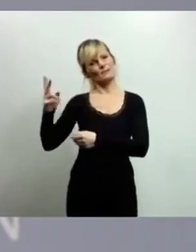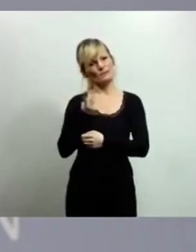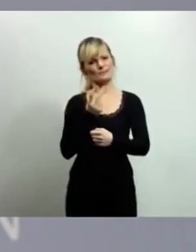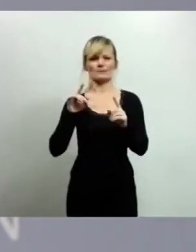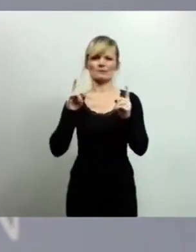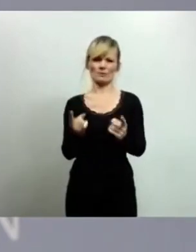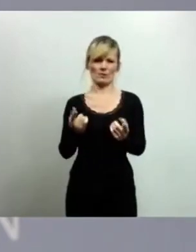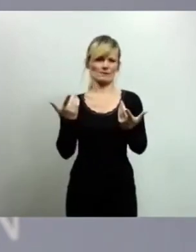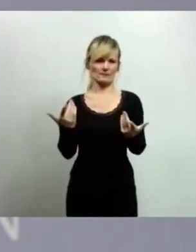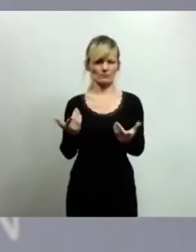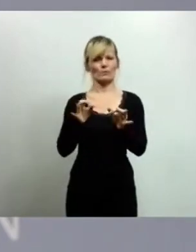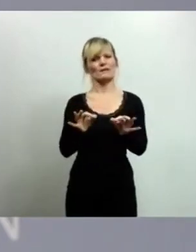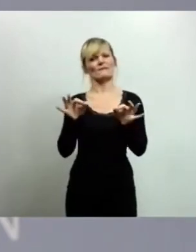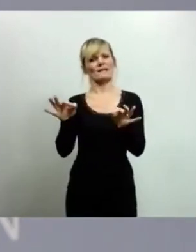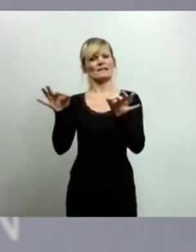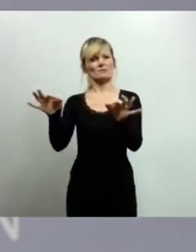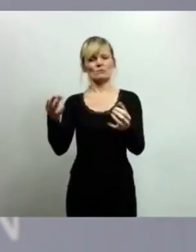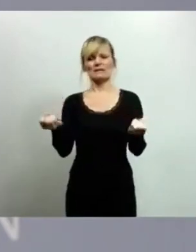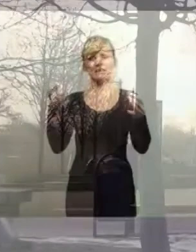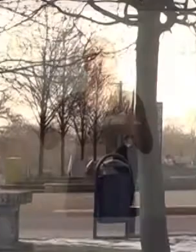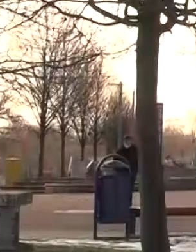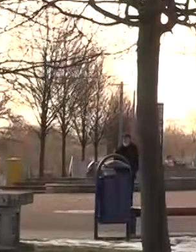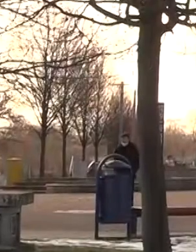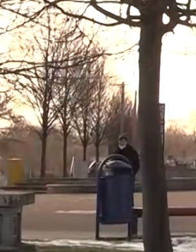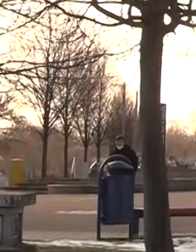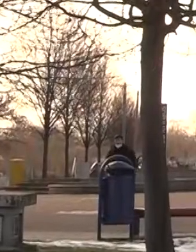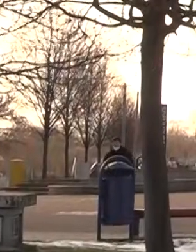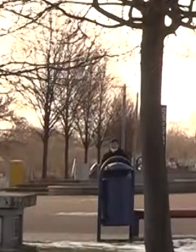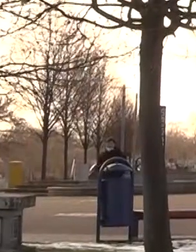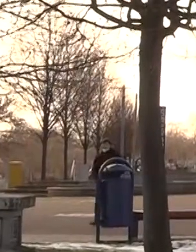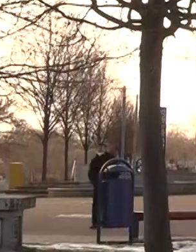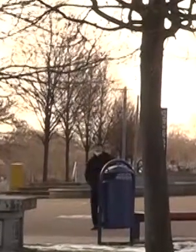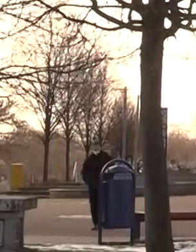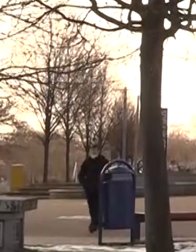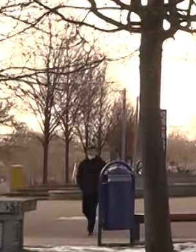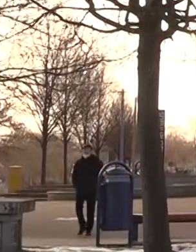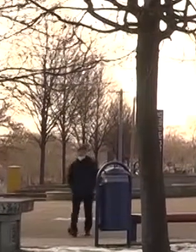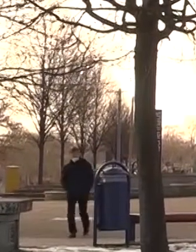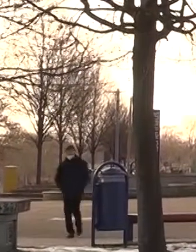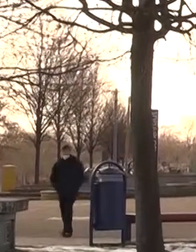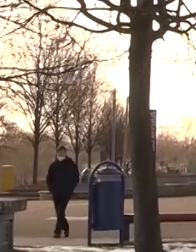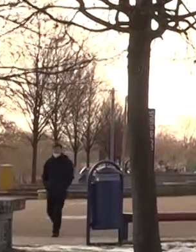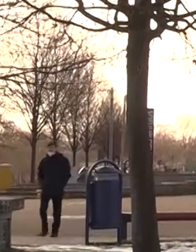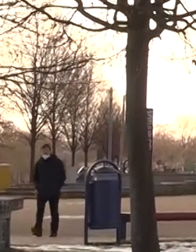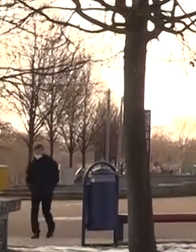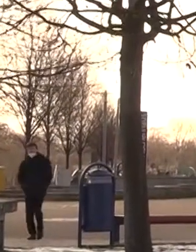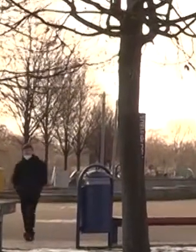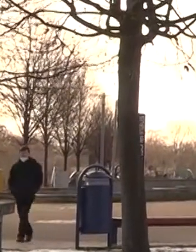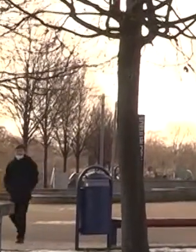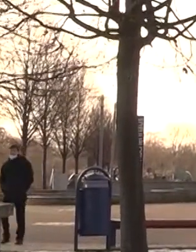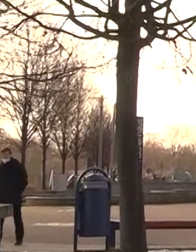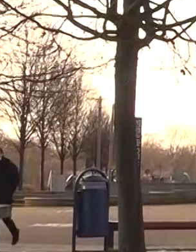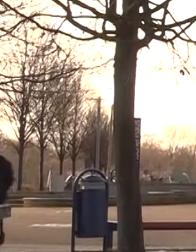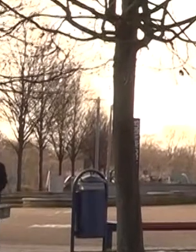das Infektionsgeschehen weiterhin im Griff behalten können. Auch die Regelungen zum Konsum von Alkohol wurden überarbeitet. In